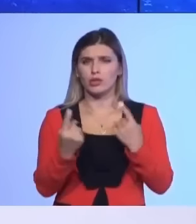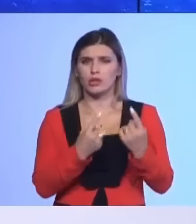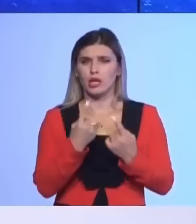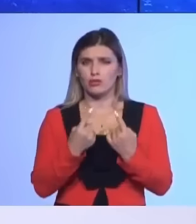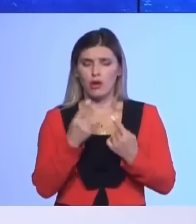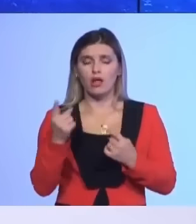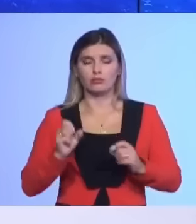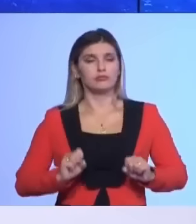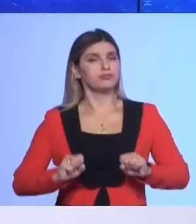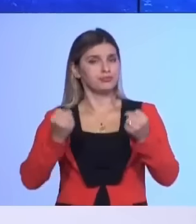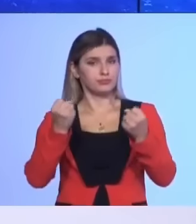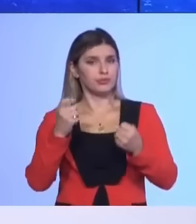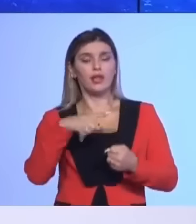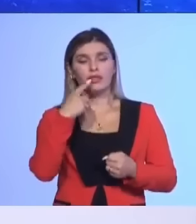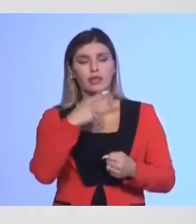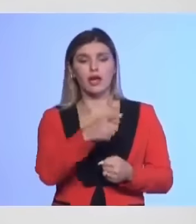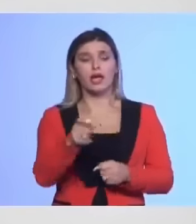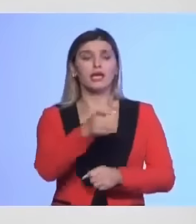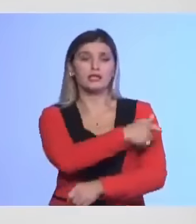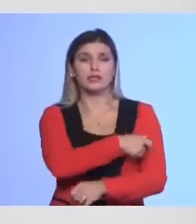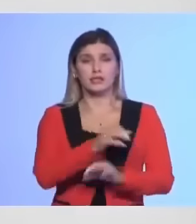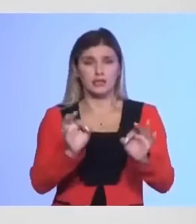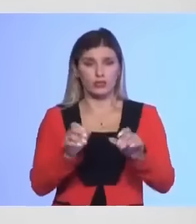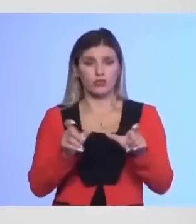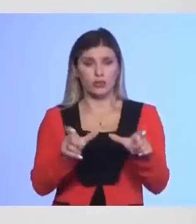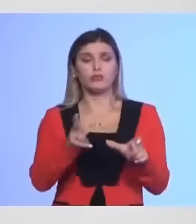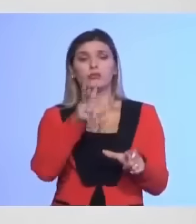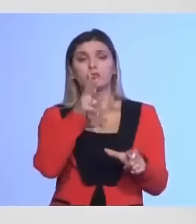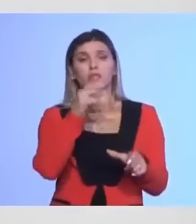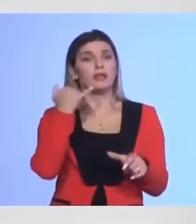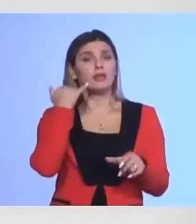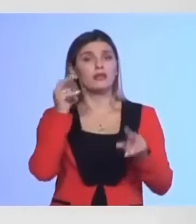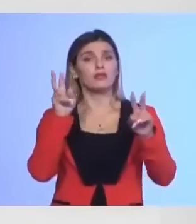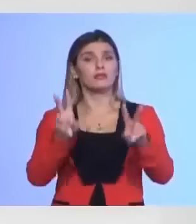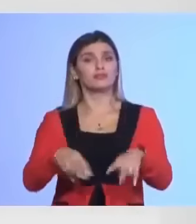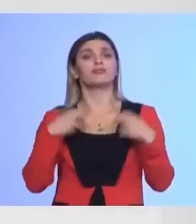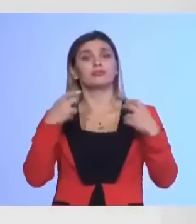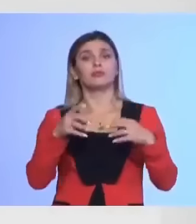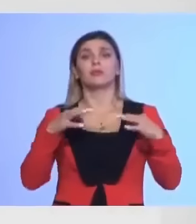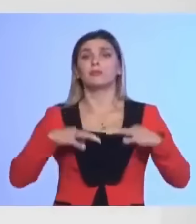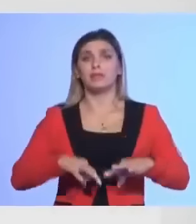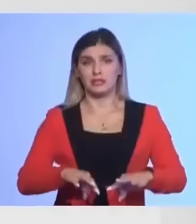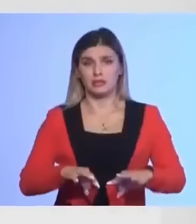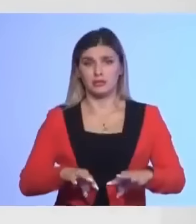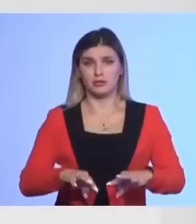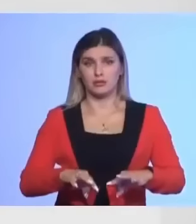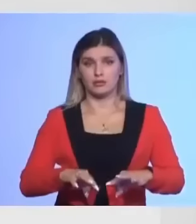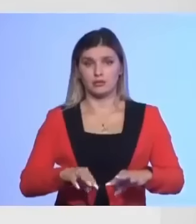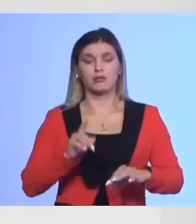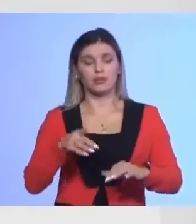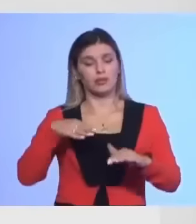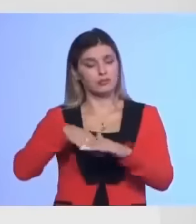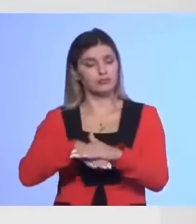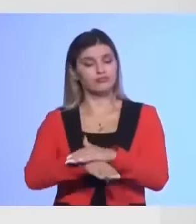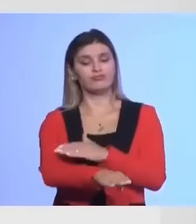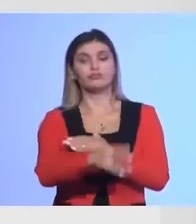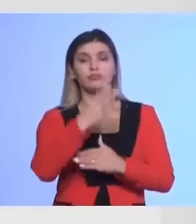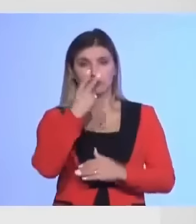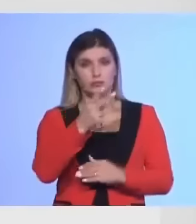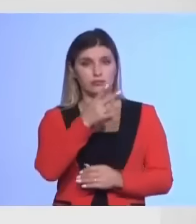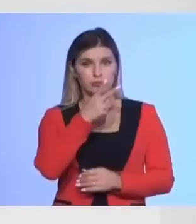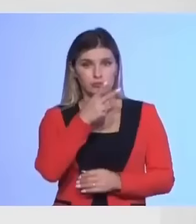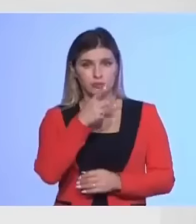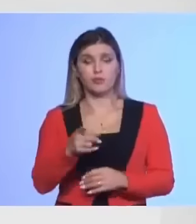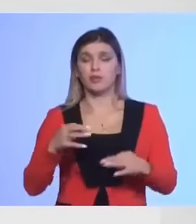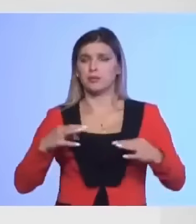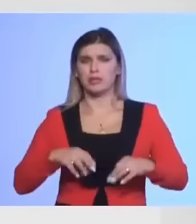njoftuar presidenca, pjesëtar të sigurimit kanë tentuar t'ia marrin telefonin presidentes Osmani për ta vendosur në skaner. Në një reagim të gjatë të